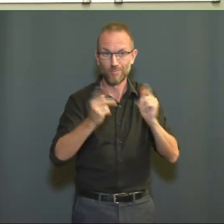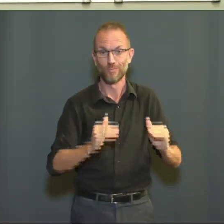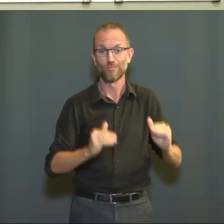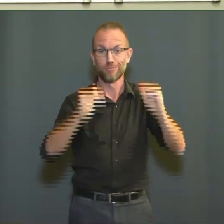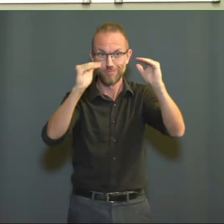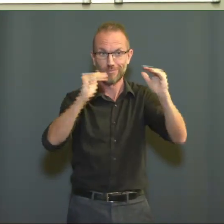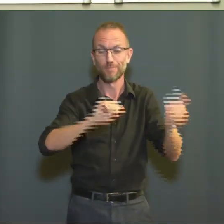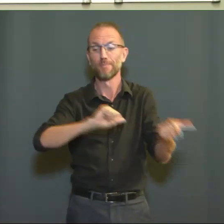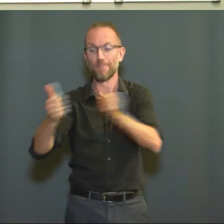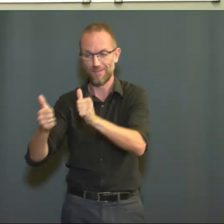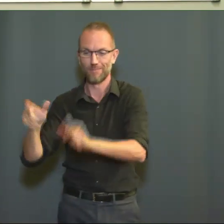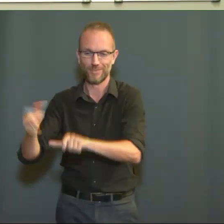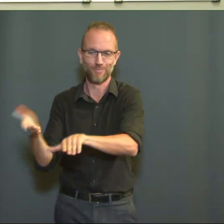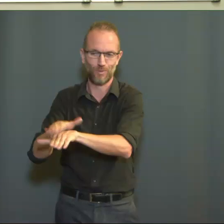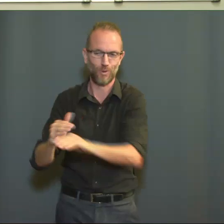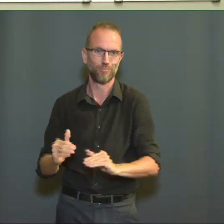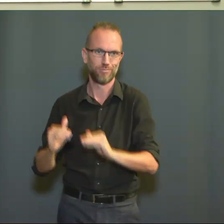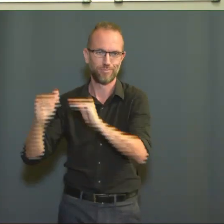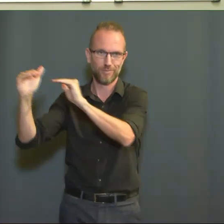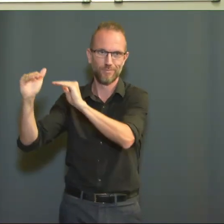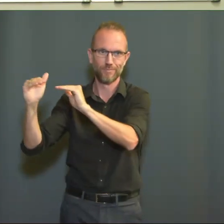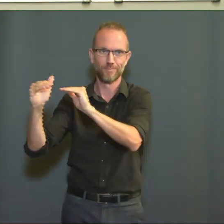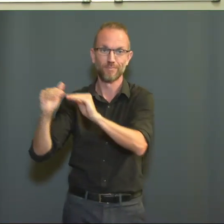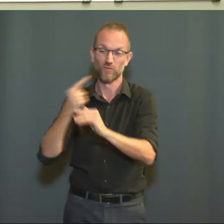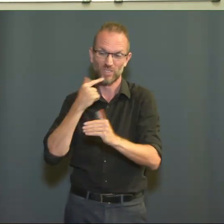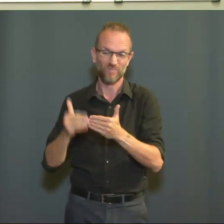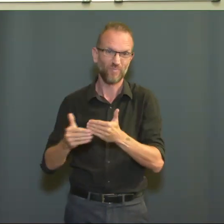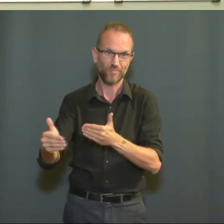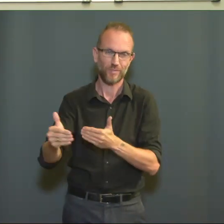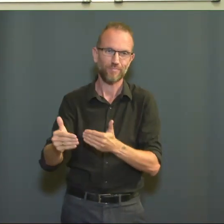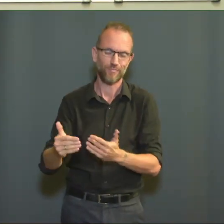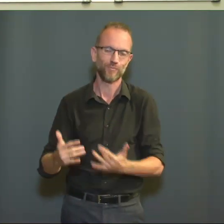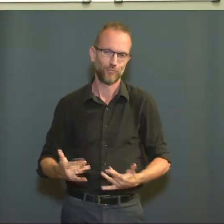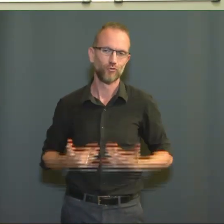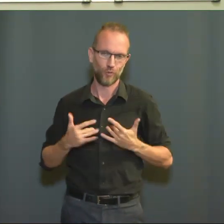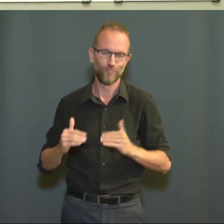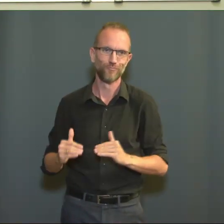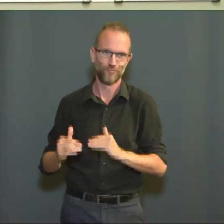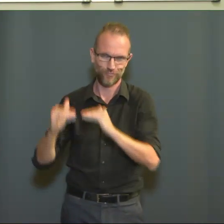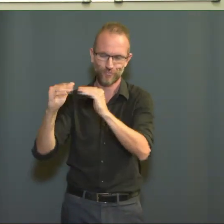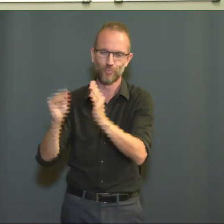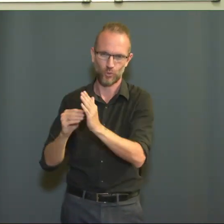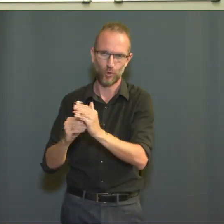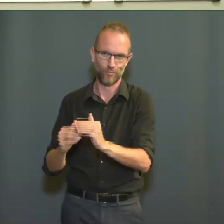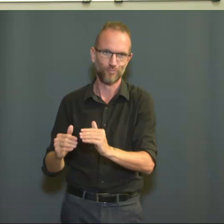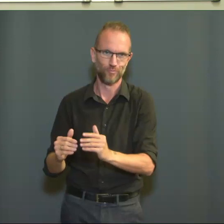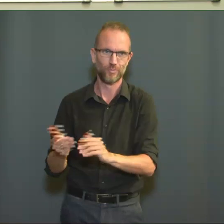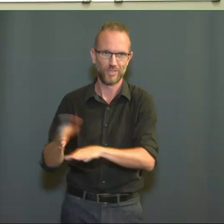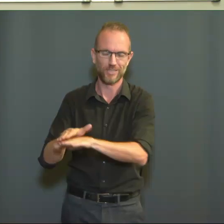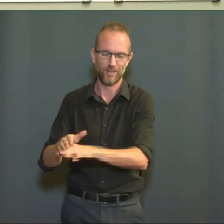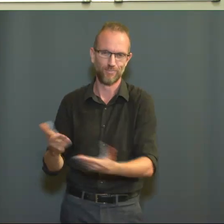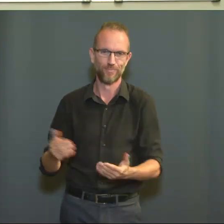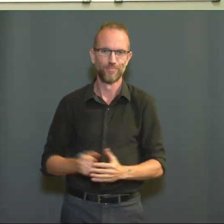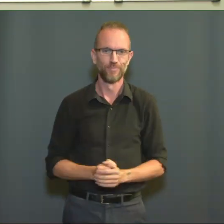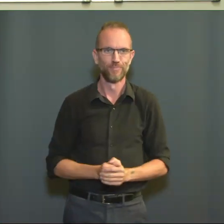décès supplémentaires vont peut-être encore être relativement significatifs en nombre pendant les jours qui viennent. Il